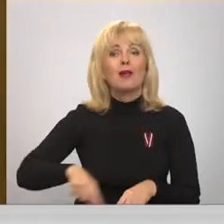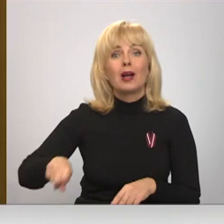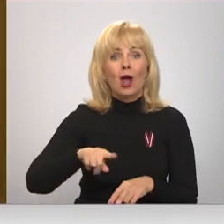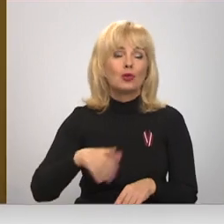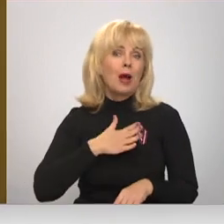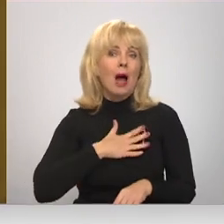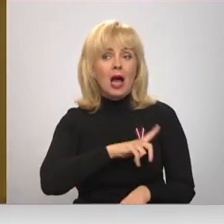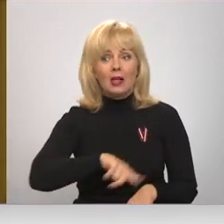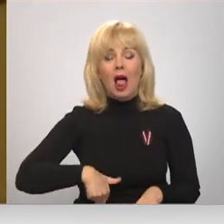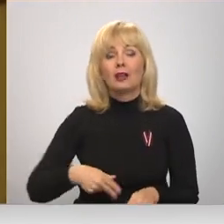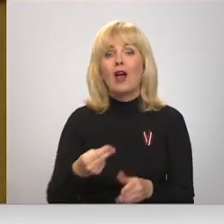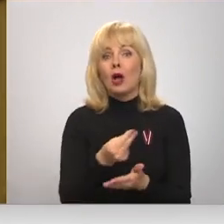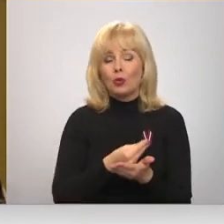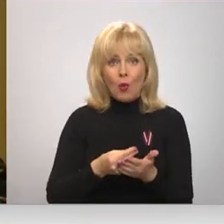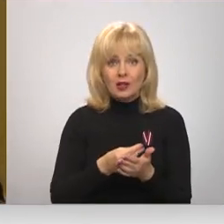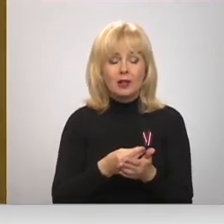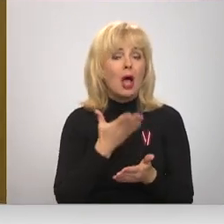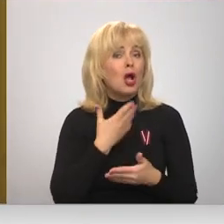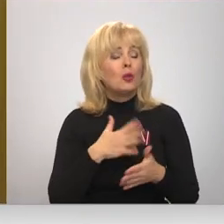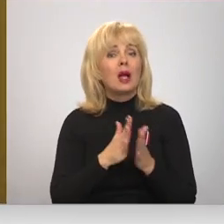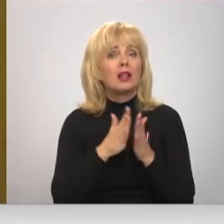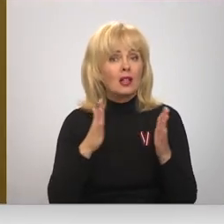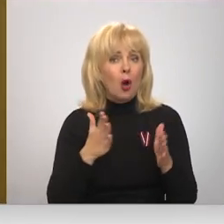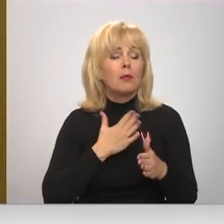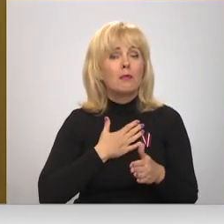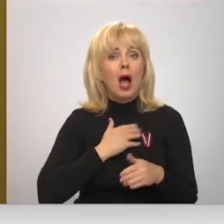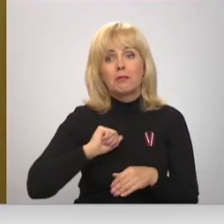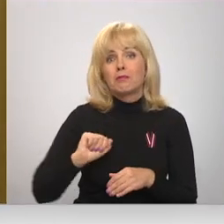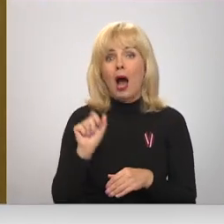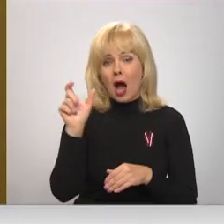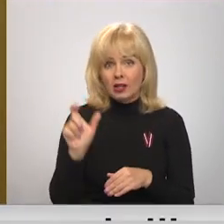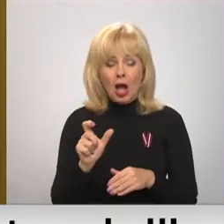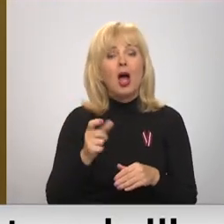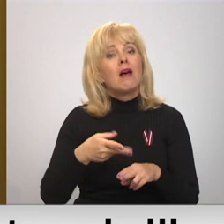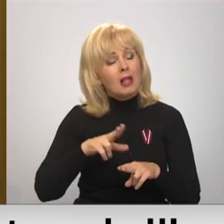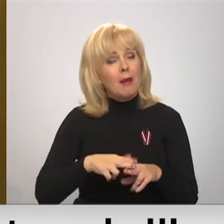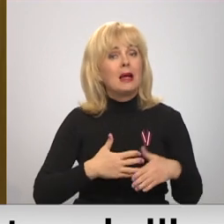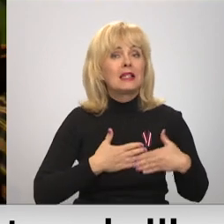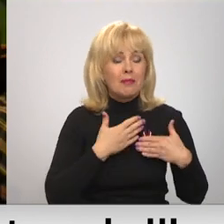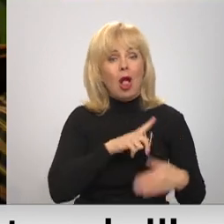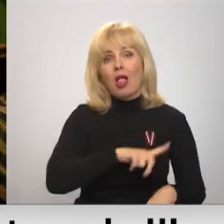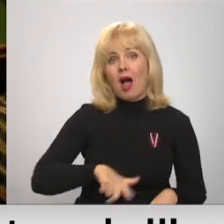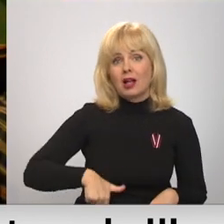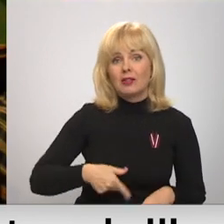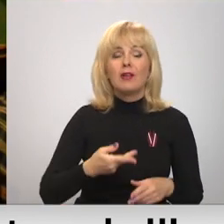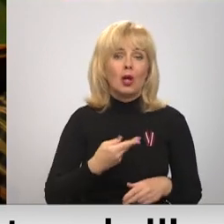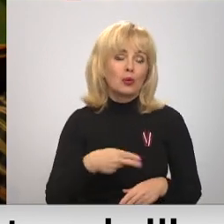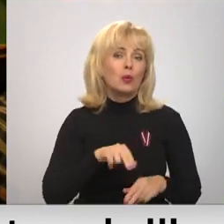nozīmē visu, jo tā nozīmē ļoti daudz manai partnerei. Tādēļ mīlu Latviju no visas sirds.